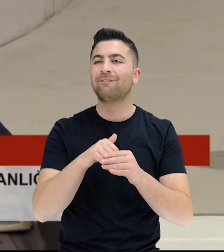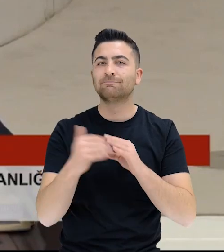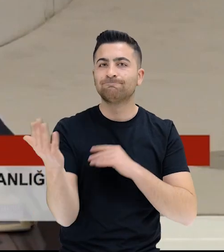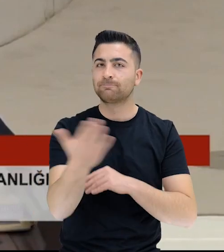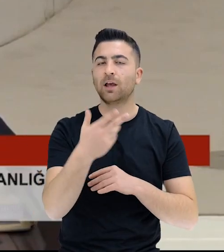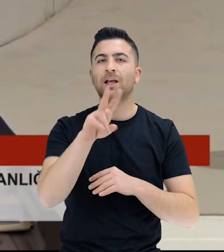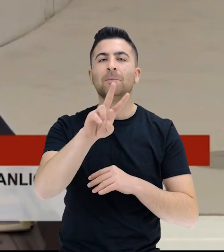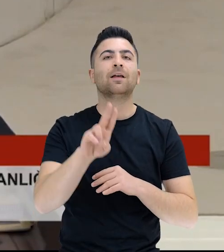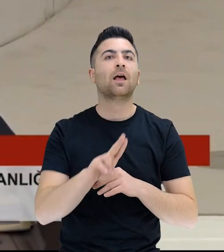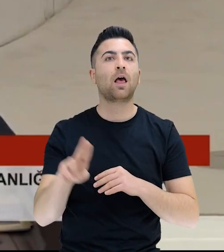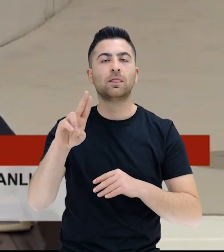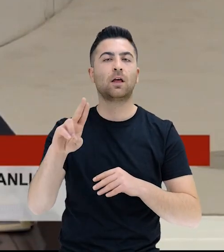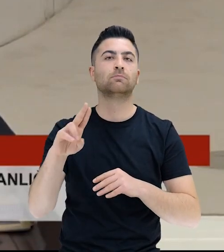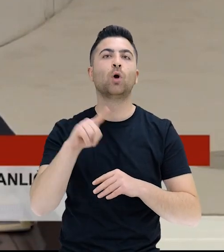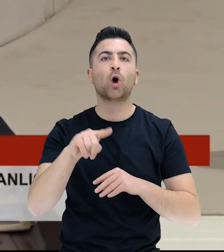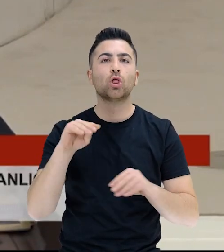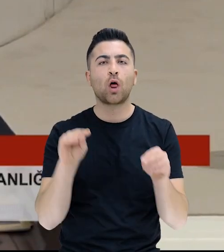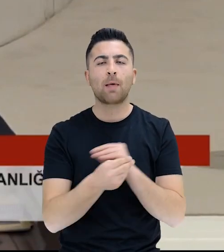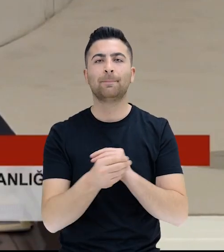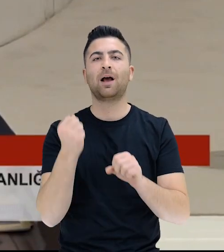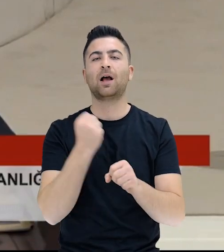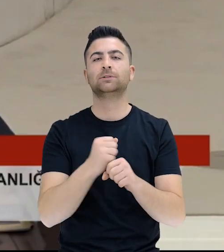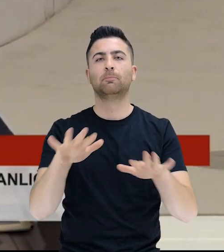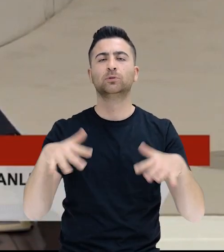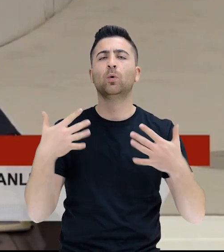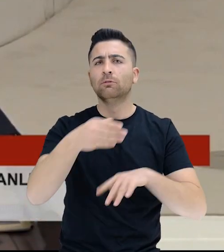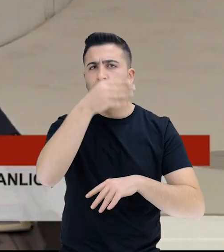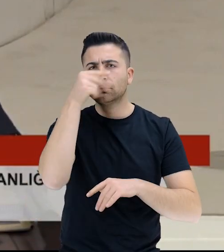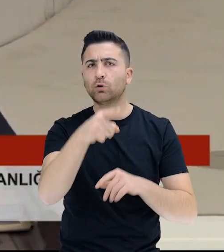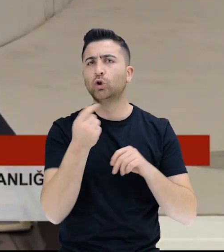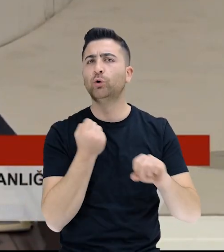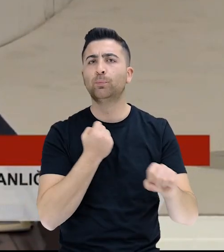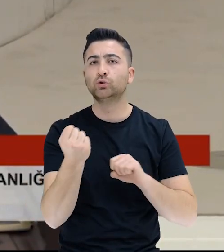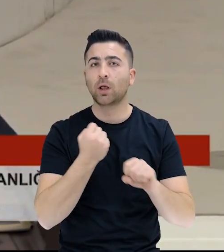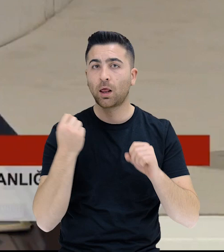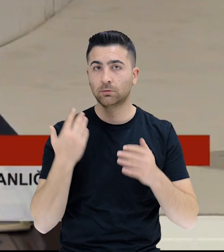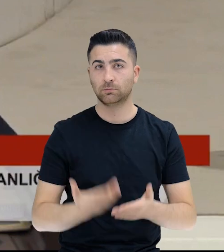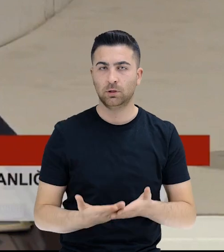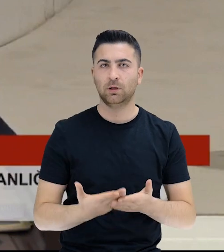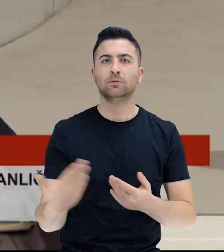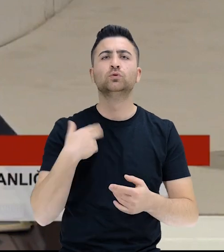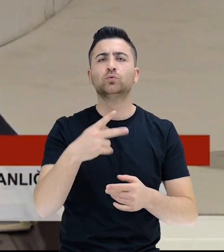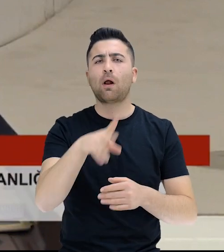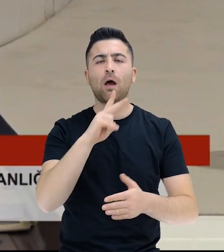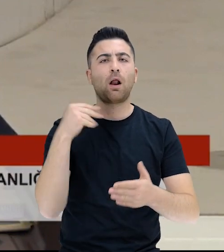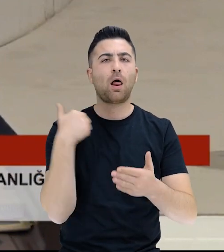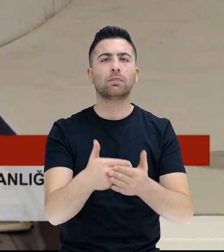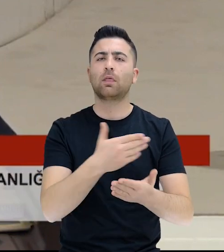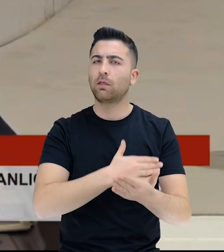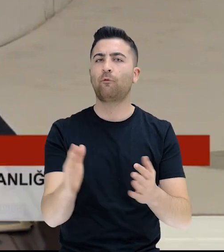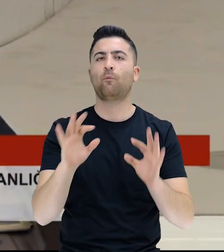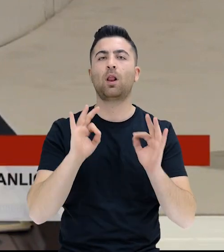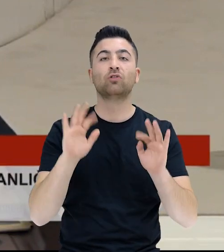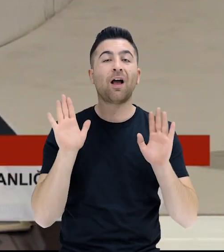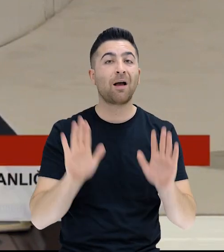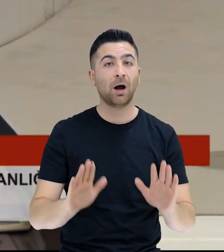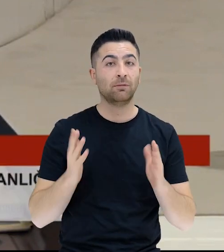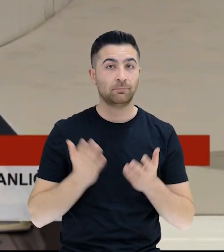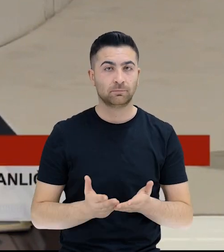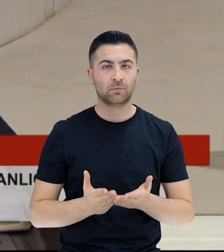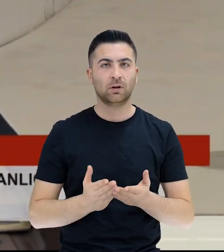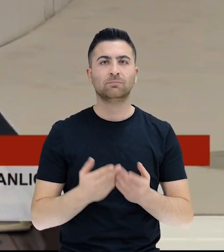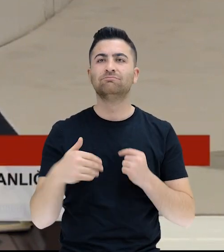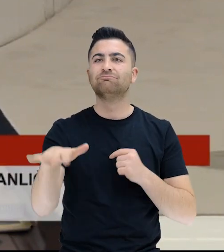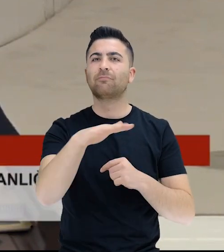Kıymetli milletvekilleri, 27. dönemi yaşadığımız bu gazi meclis şunu bilsin: uyuşturucuyla mücadelede biz sonuna kadar devam